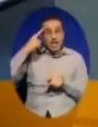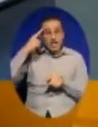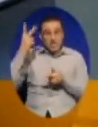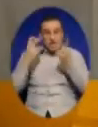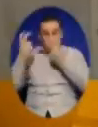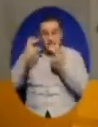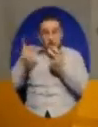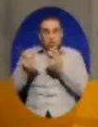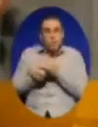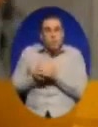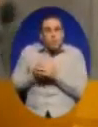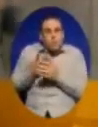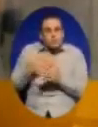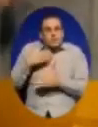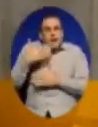כדי